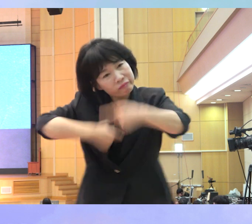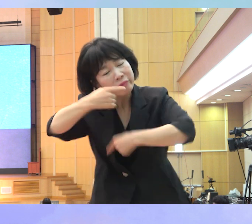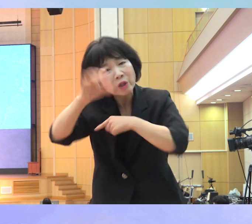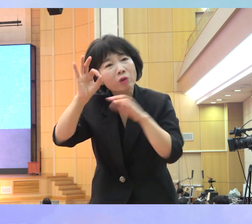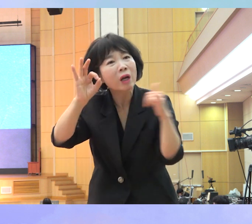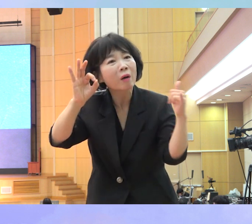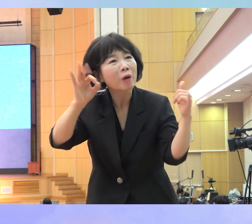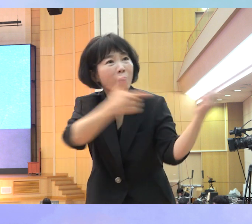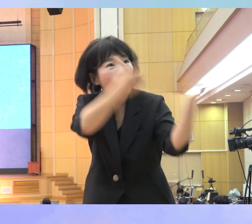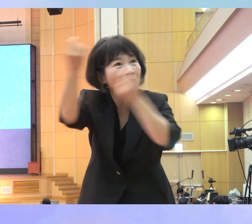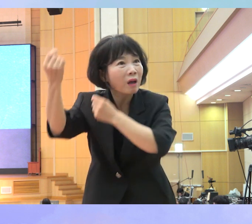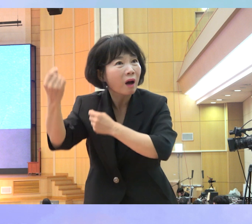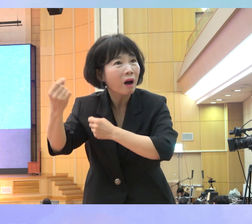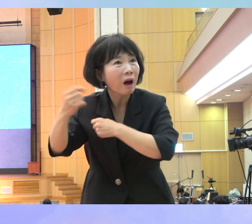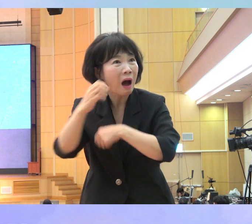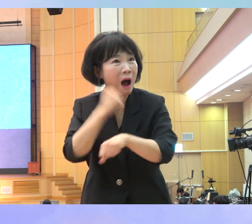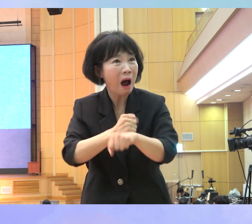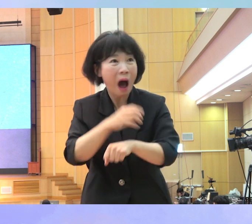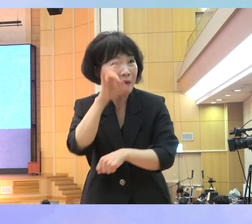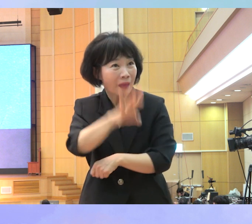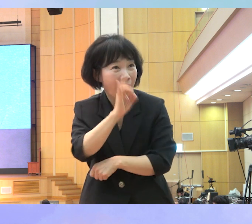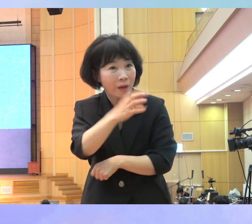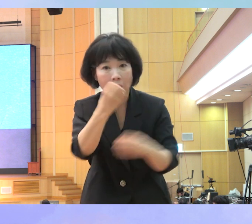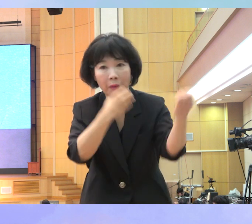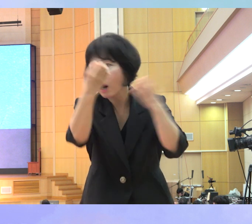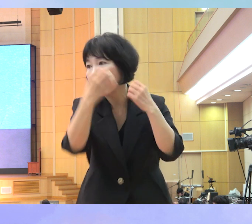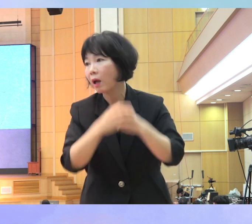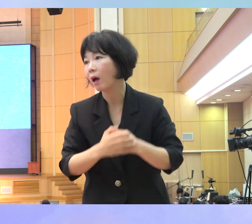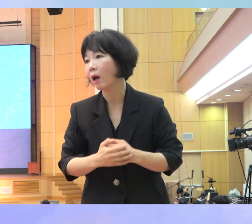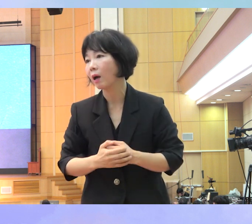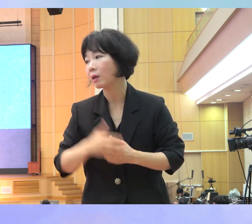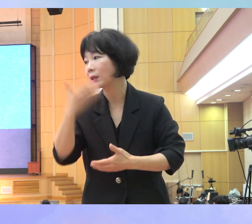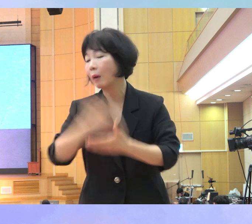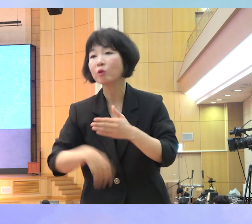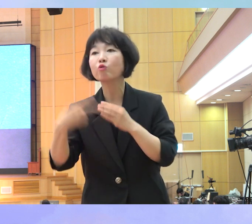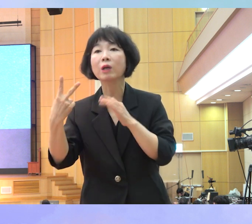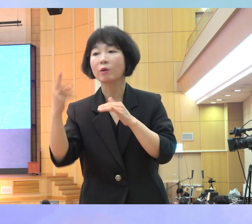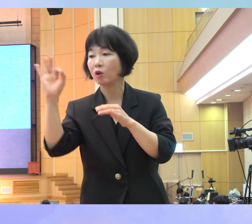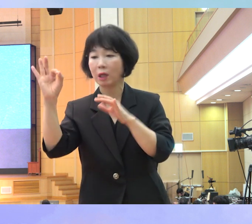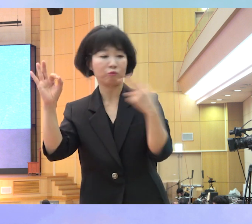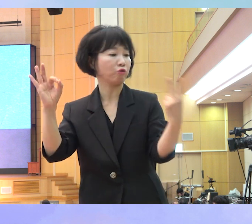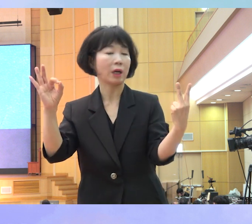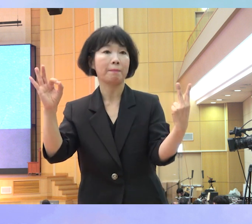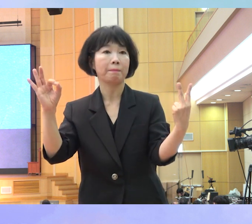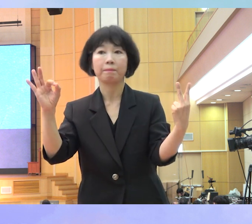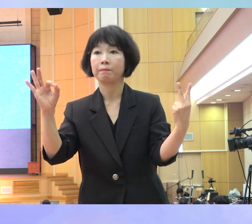그렇게 얘기를 하는데 14장에 와서 그 12 정탐꾼 중에